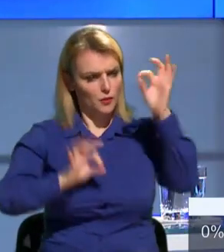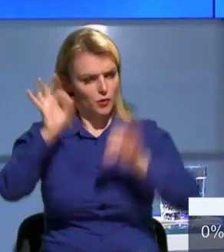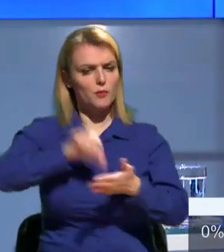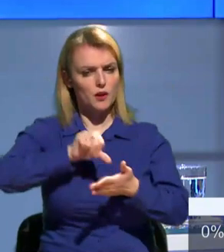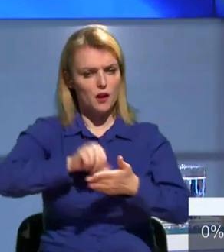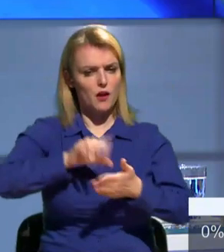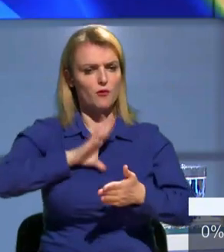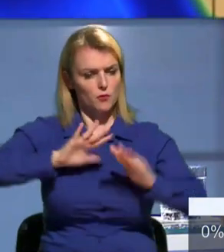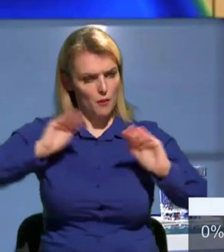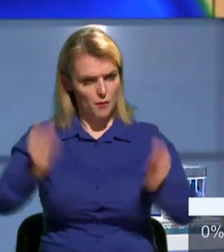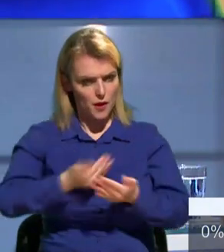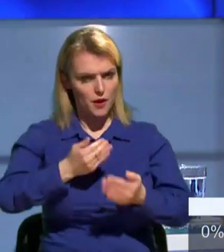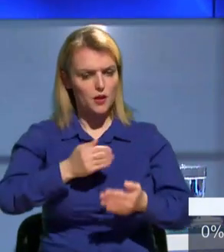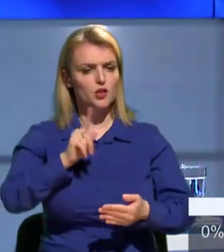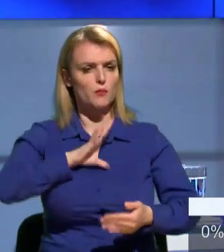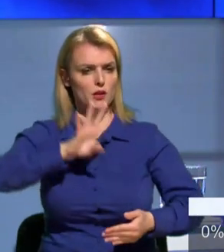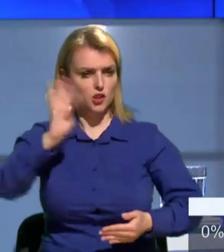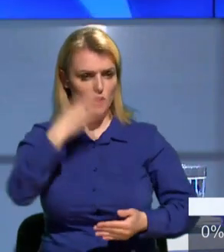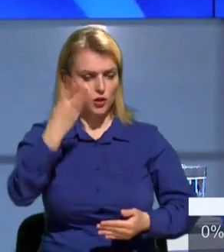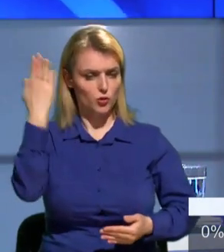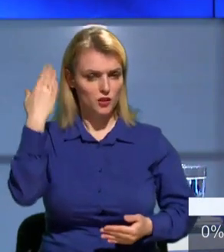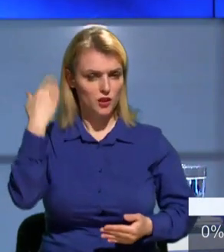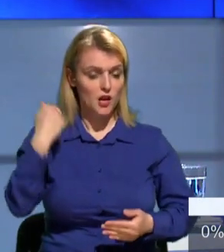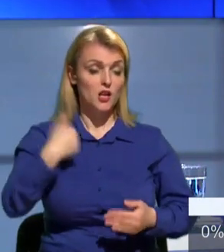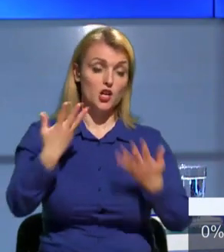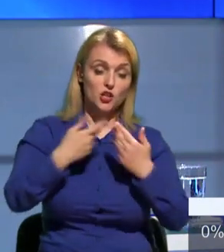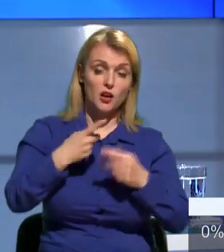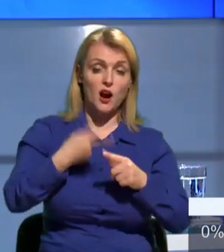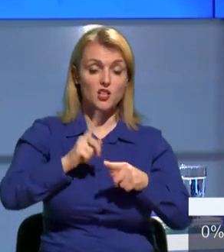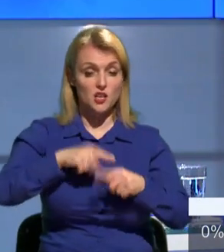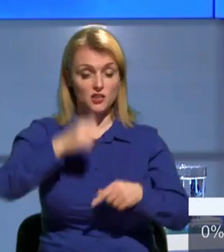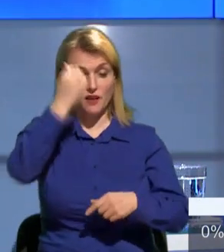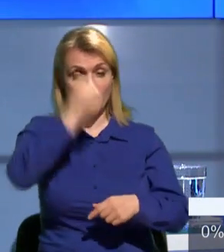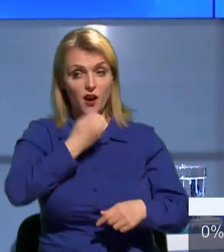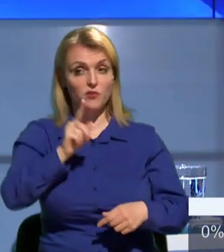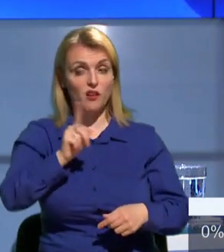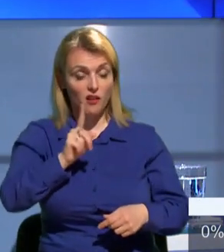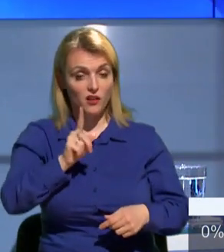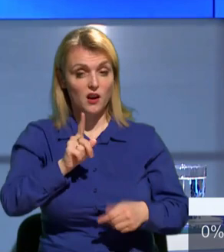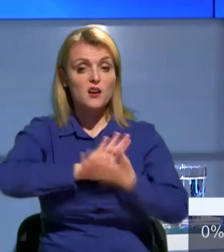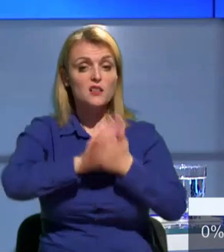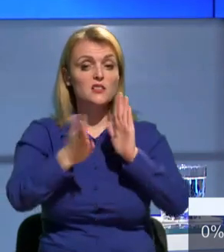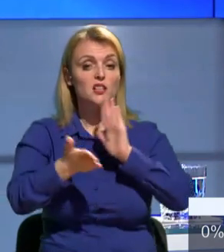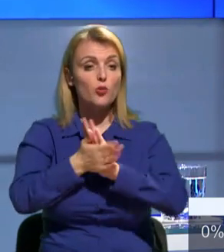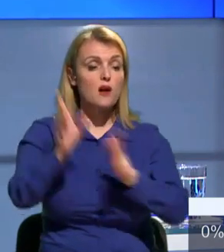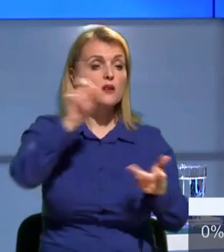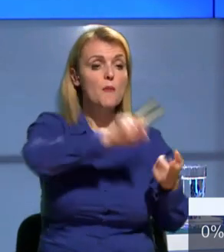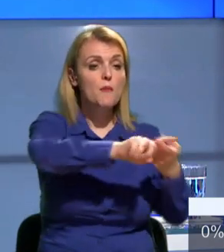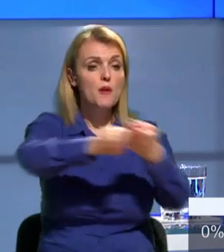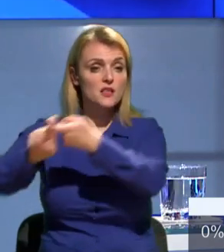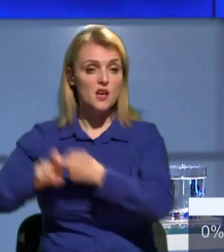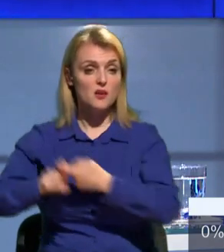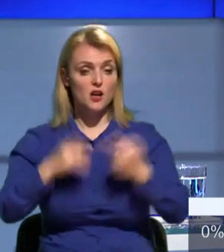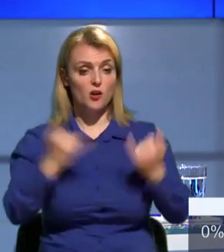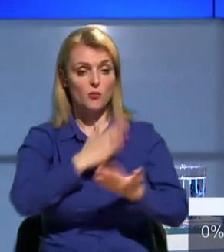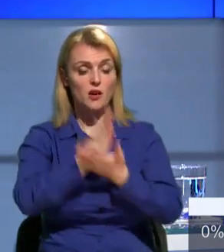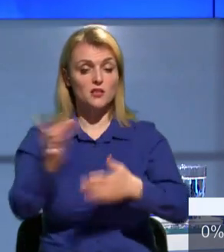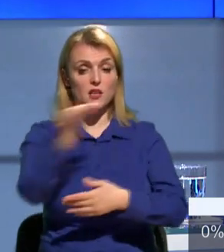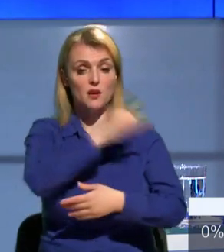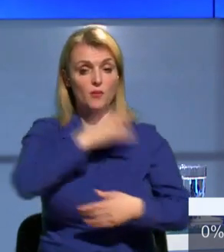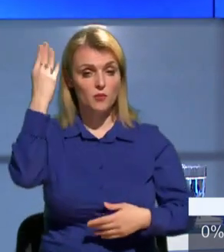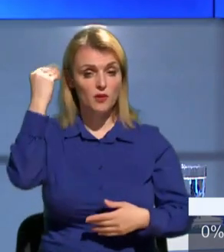mică decât 4 ani în urmă și eu cred că acest lucru se datorează în mare parte situației pandemice care este în Republica Moldova și,